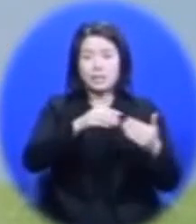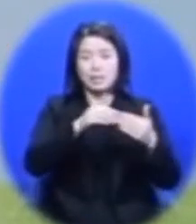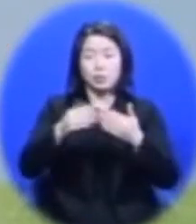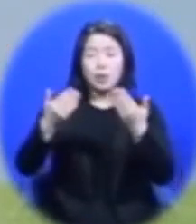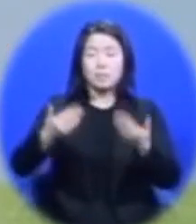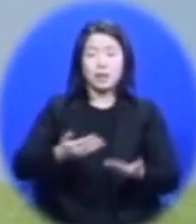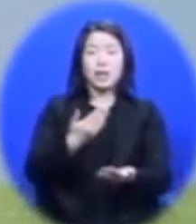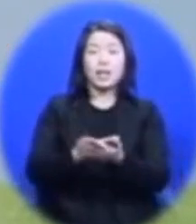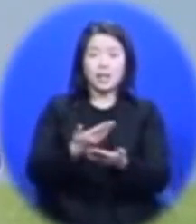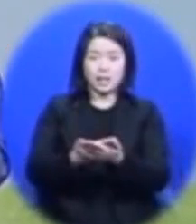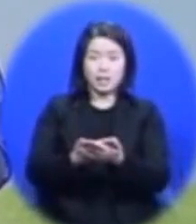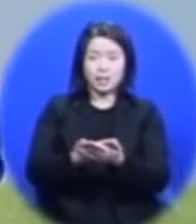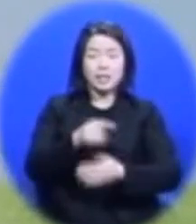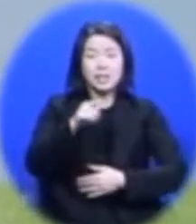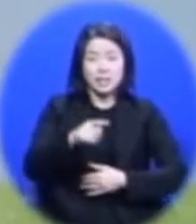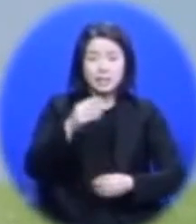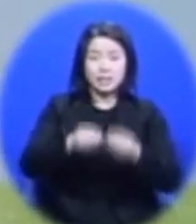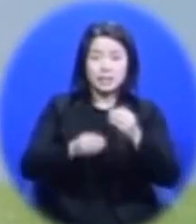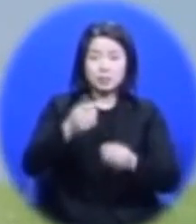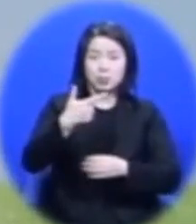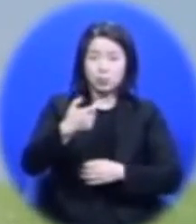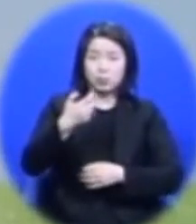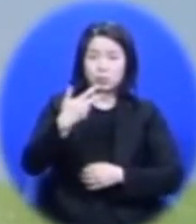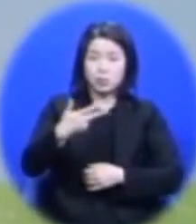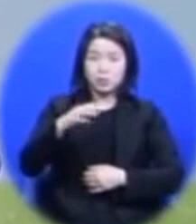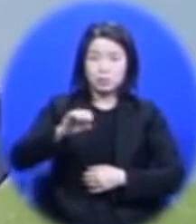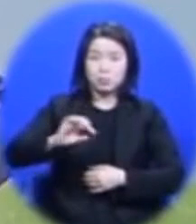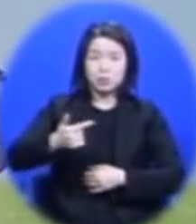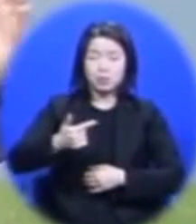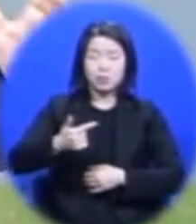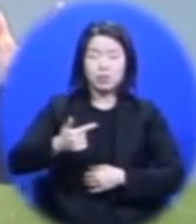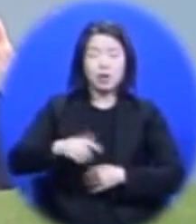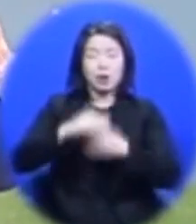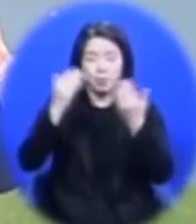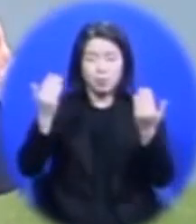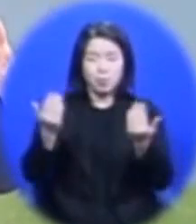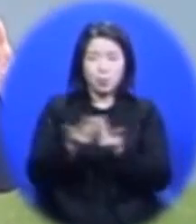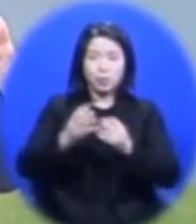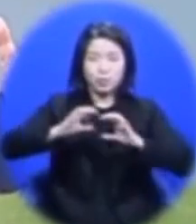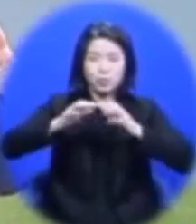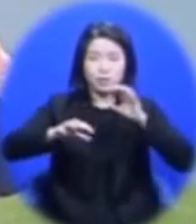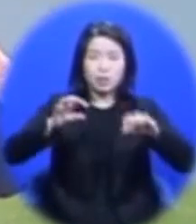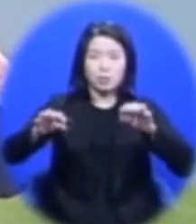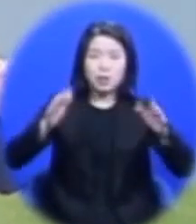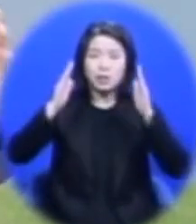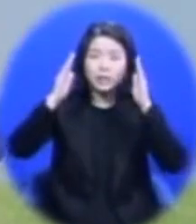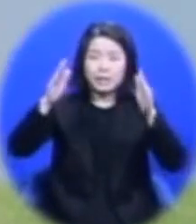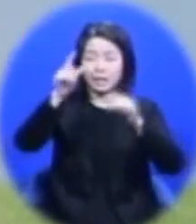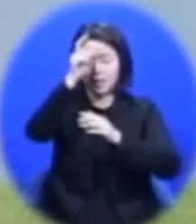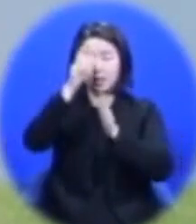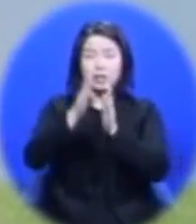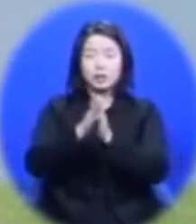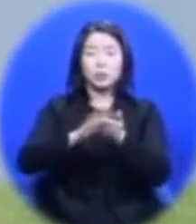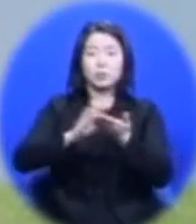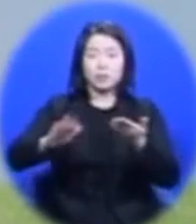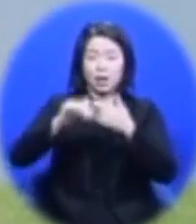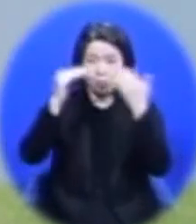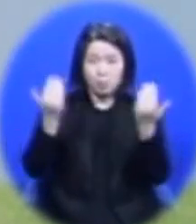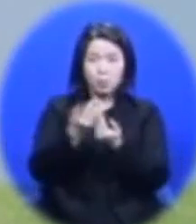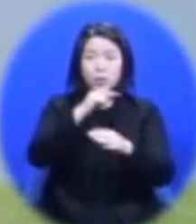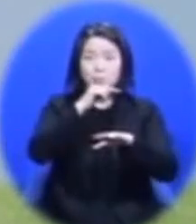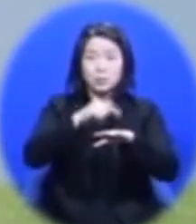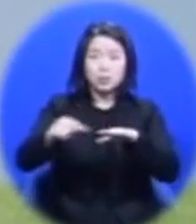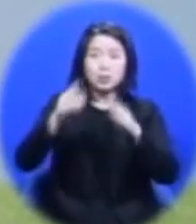해달라는, 그러니까 이 시편 67편은 전형적으로 모든 열방을 향한 기도입니다. 모든 민족을 위한